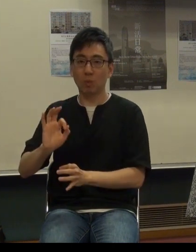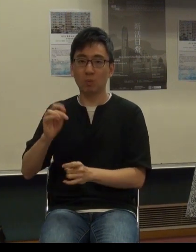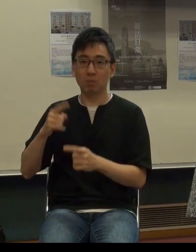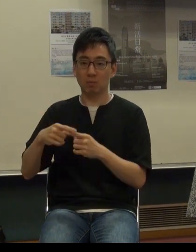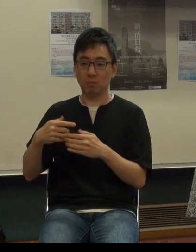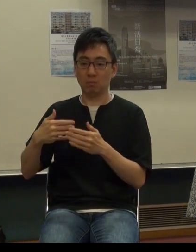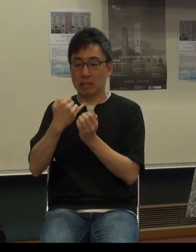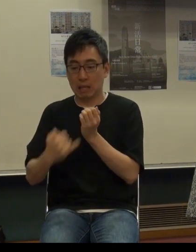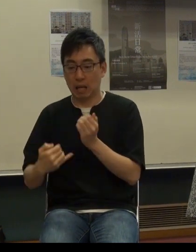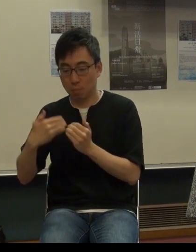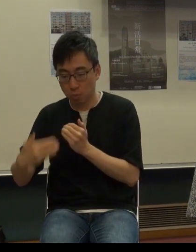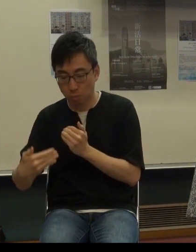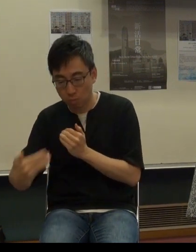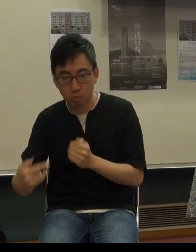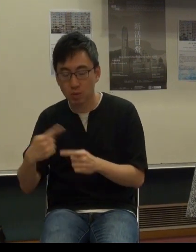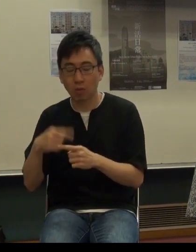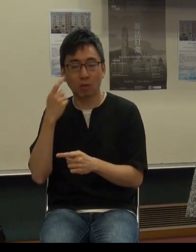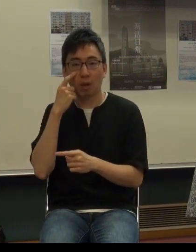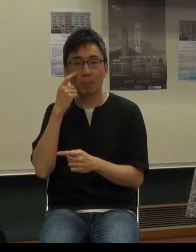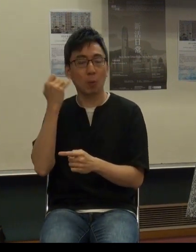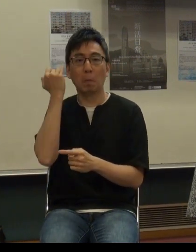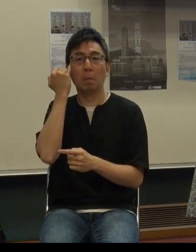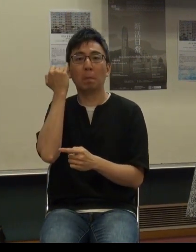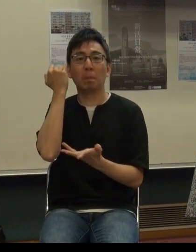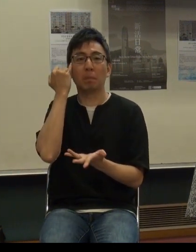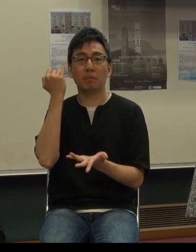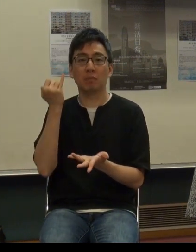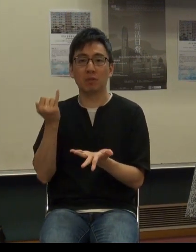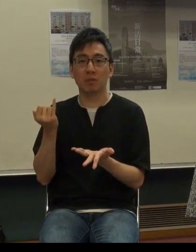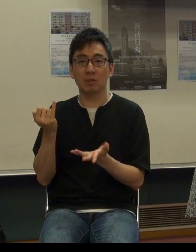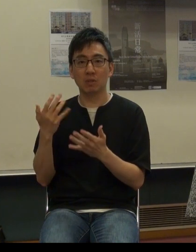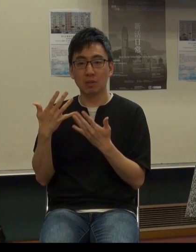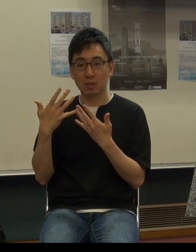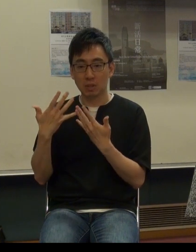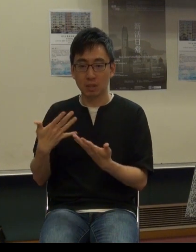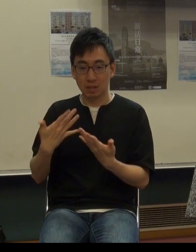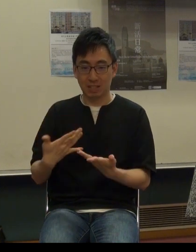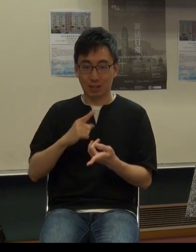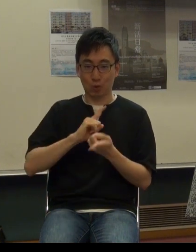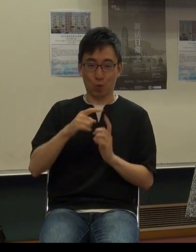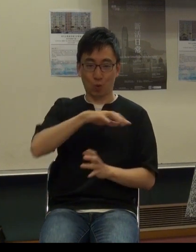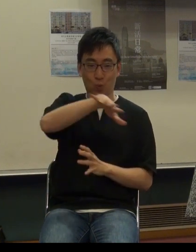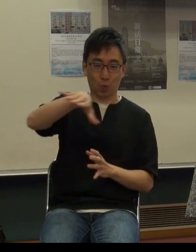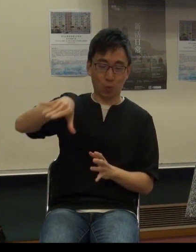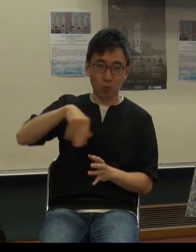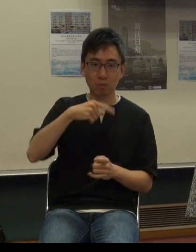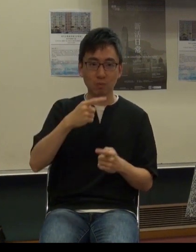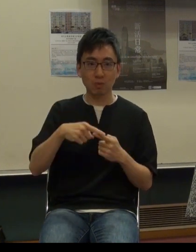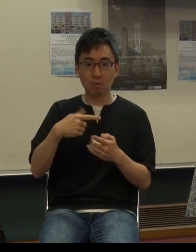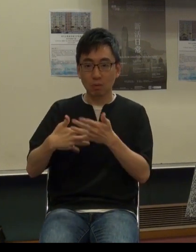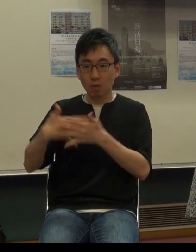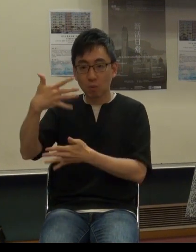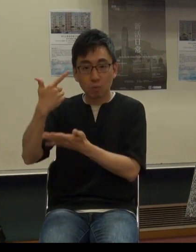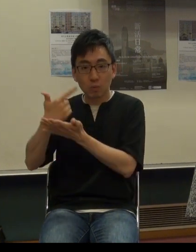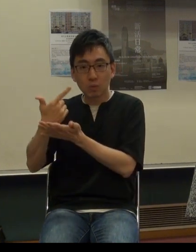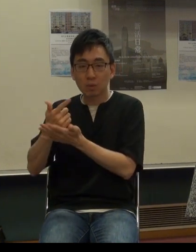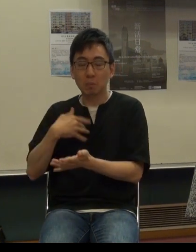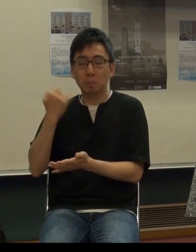哋下一代就唔會睇得到或者知道得到呢一我哋呢一代人嗰個建築遺產嗰個緊要